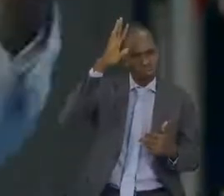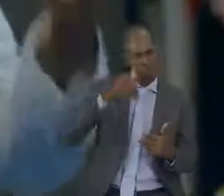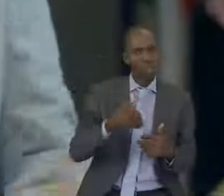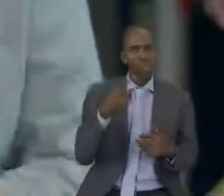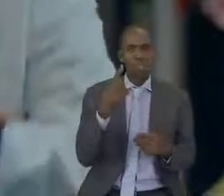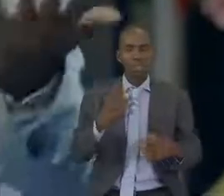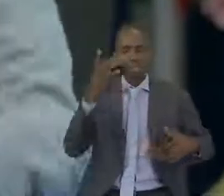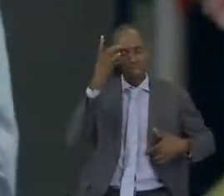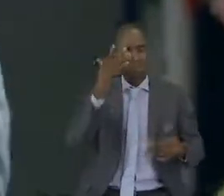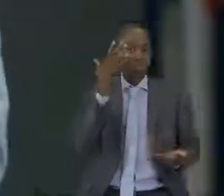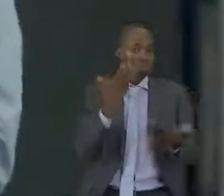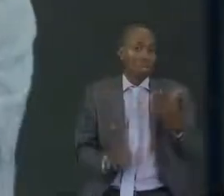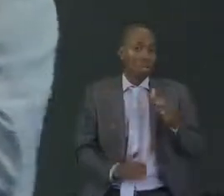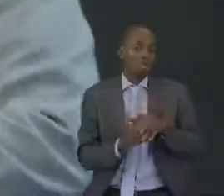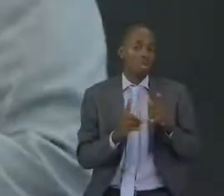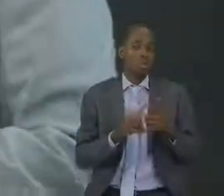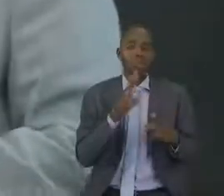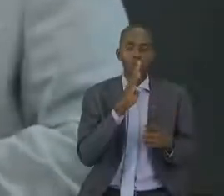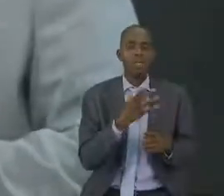incurable de la maladie,